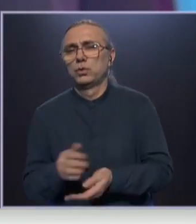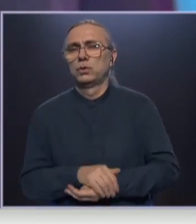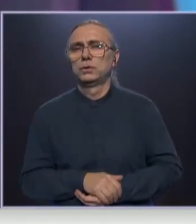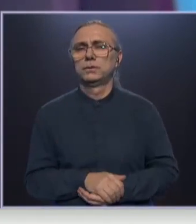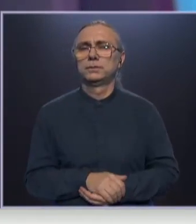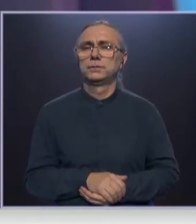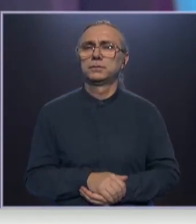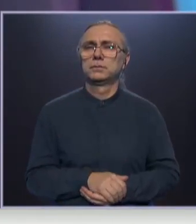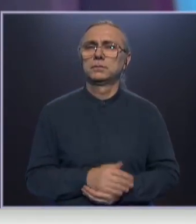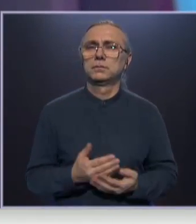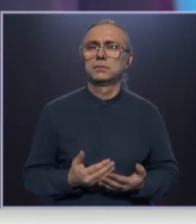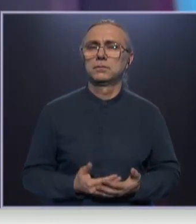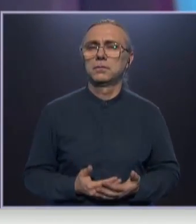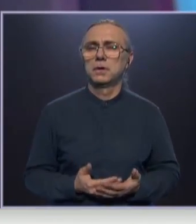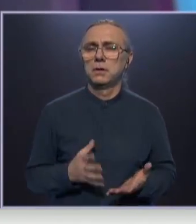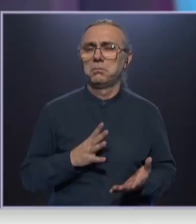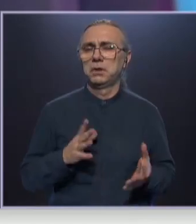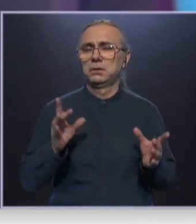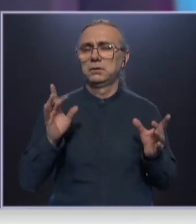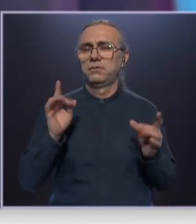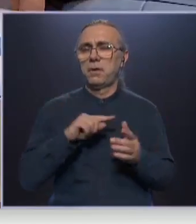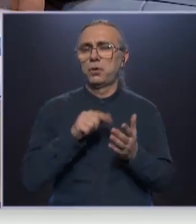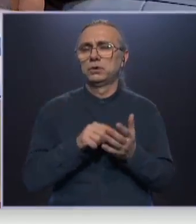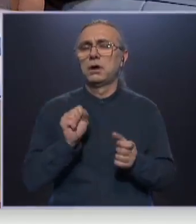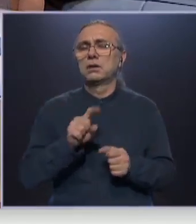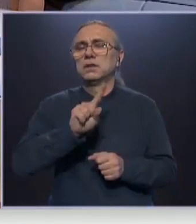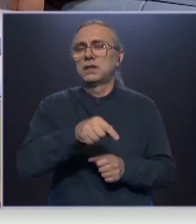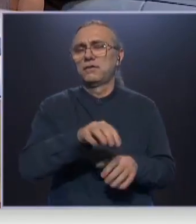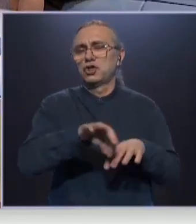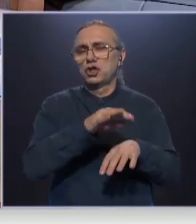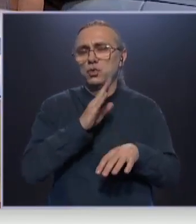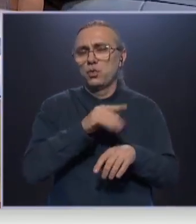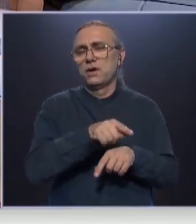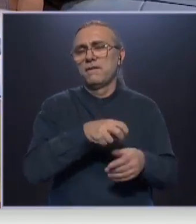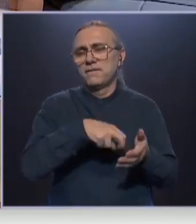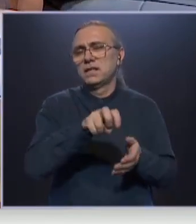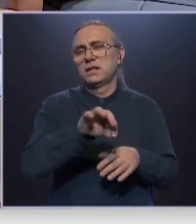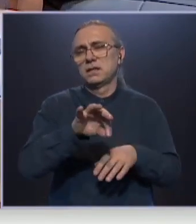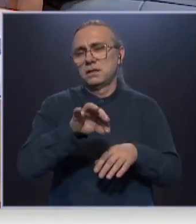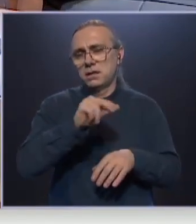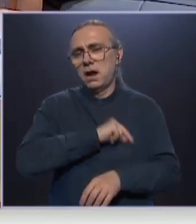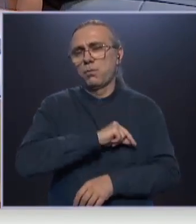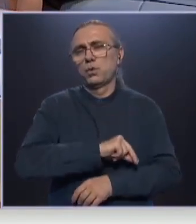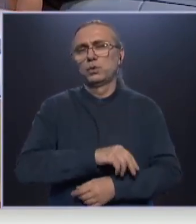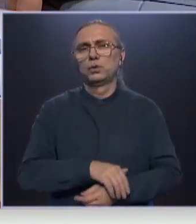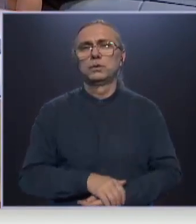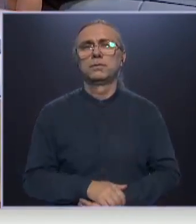справляюсь. И прозвучал вопрос, как мне ее заставить выйти на работу. И вопрос, соответственно...